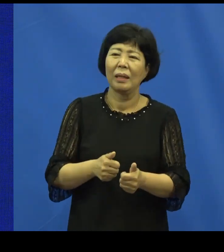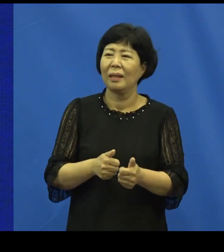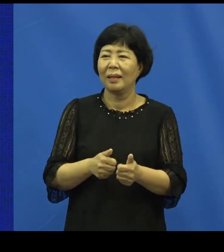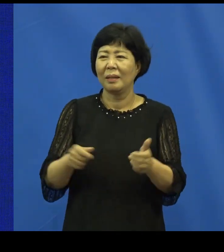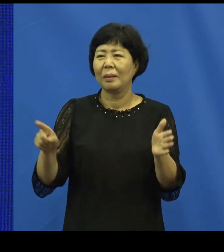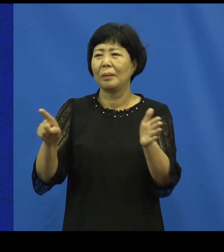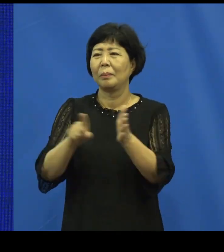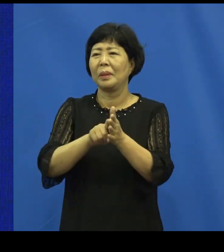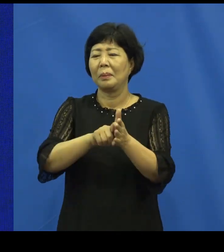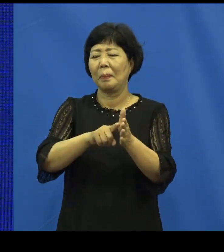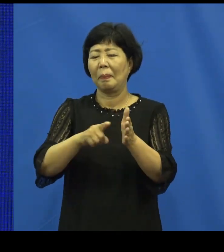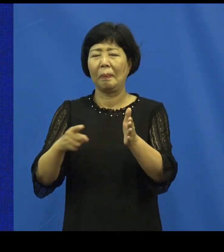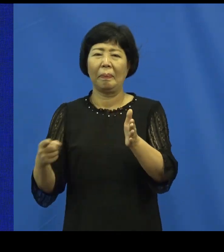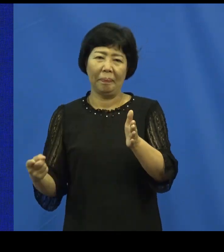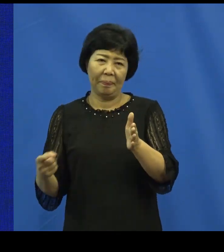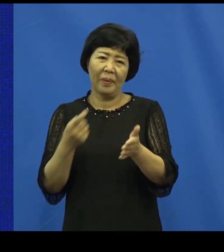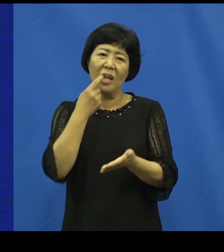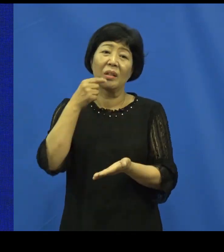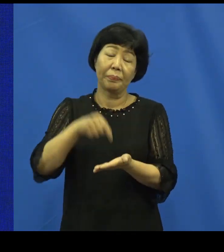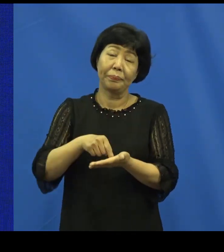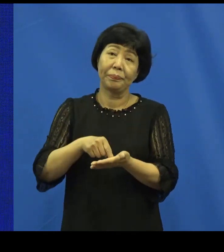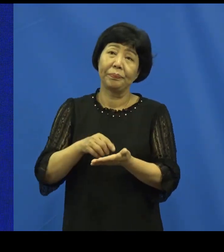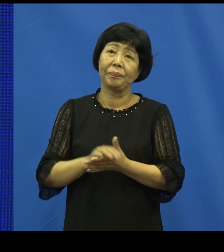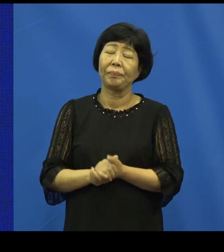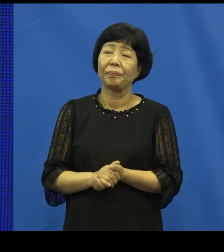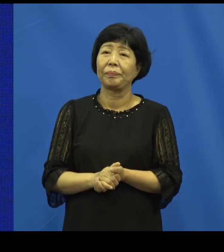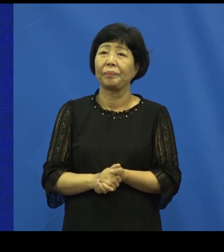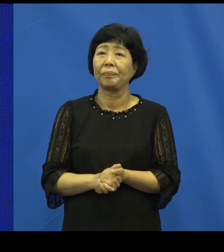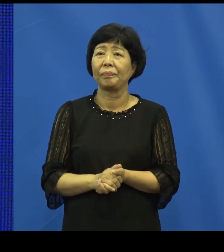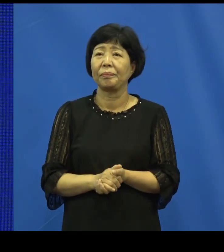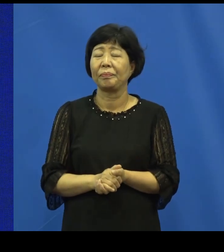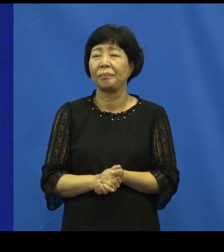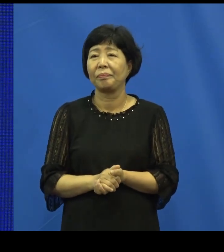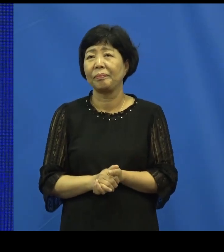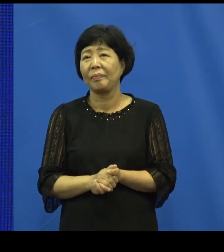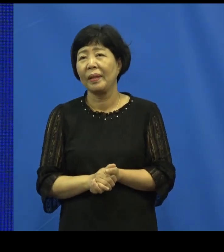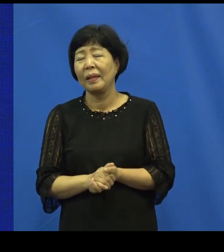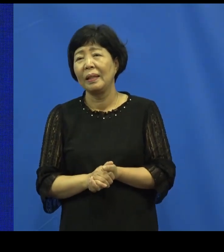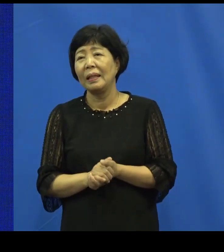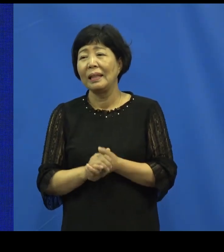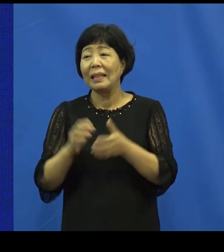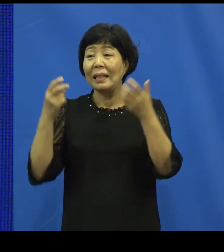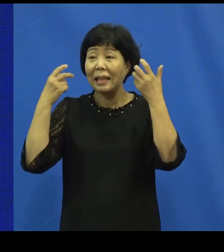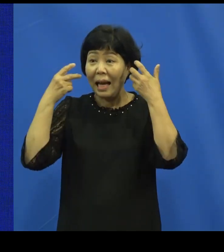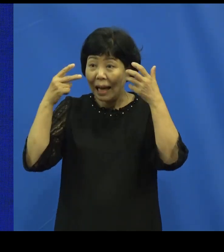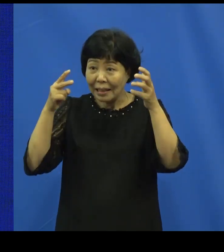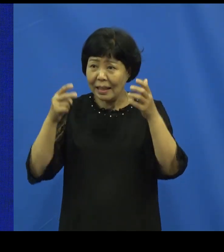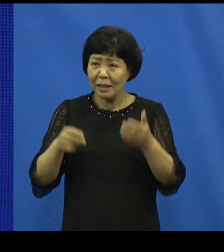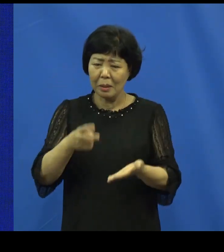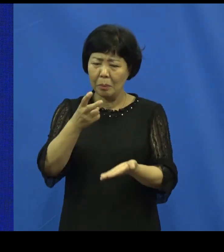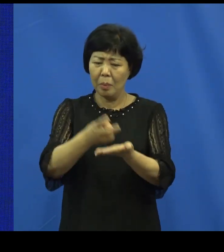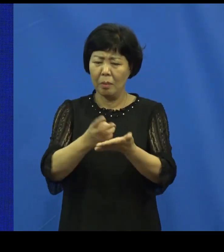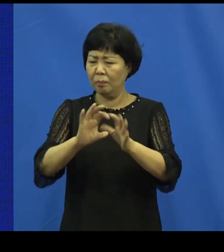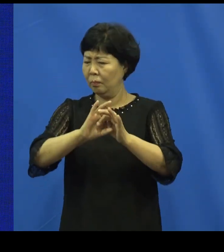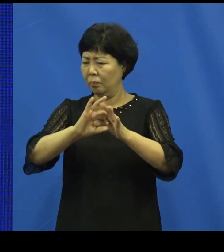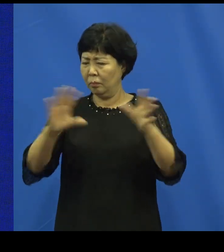자, 그런데 다니엘이 그들이 만든 덫이 있다는 걸 알았습니다. 그럼에도 불구하고 흔들리지 않고 뭘